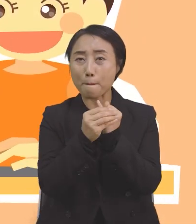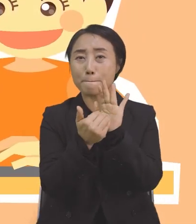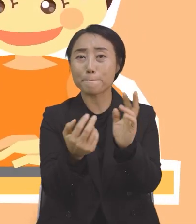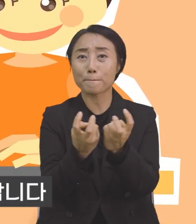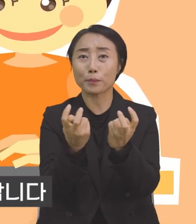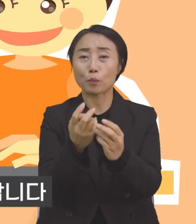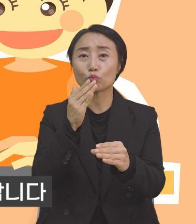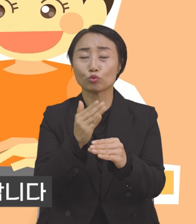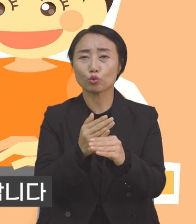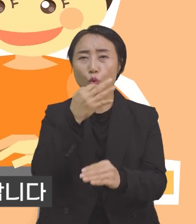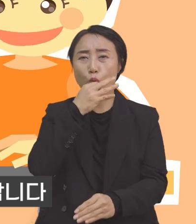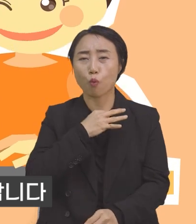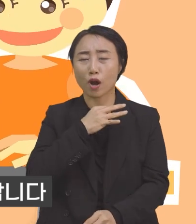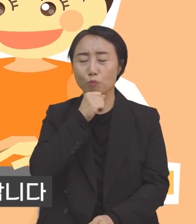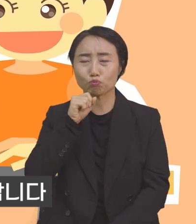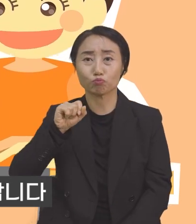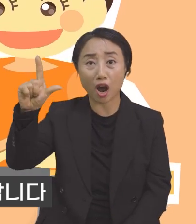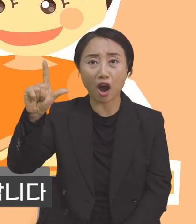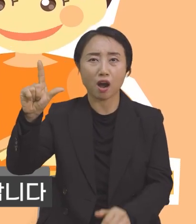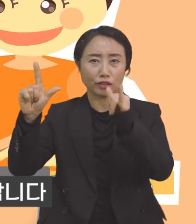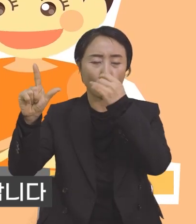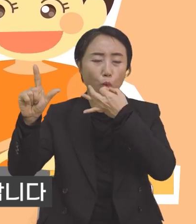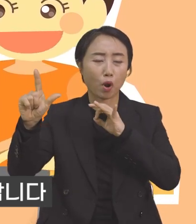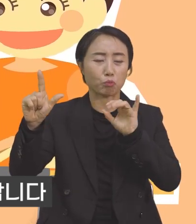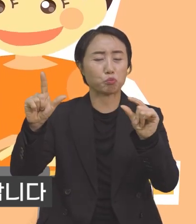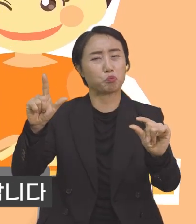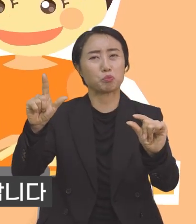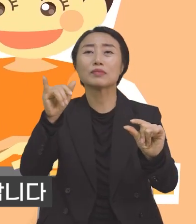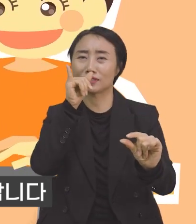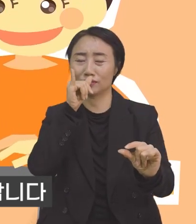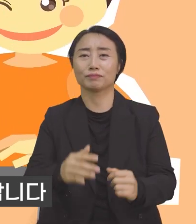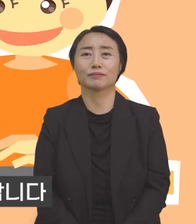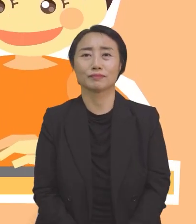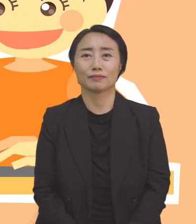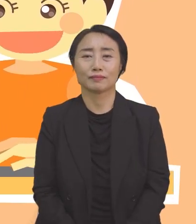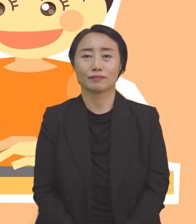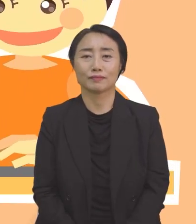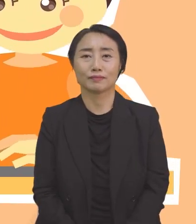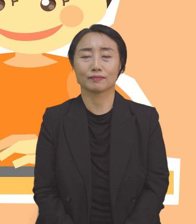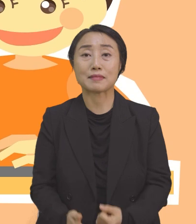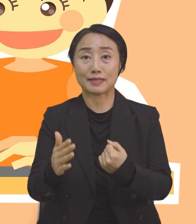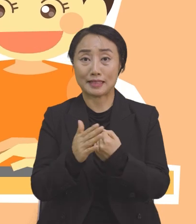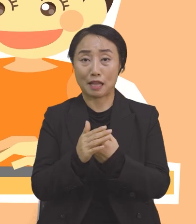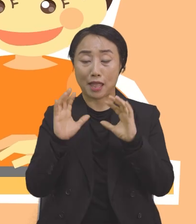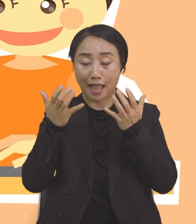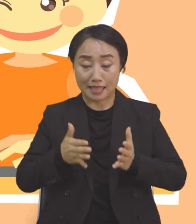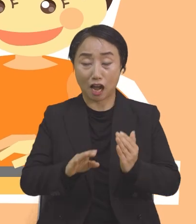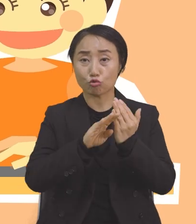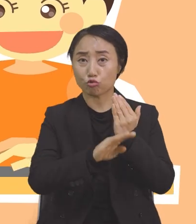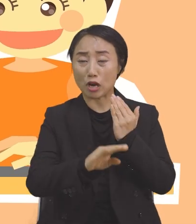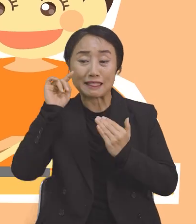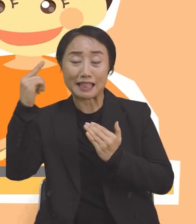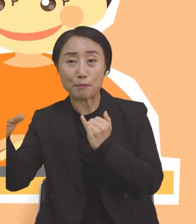피임법 중에는 피임 효과가 좋은 방법도 있지만 피임 효과가 낮은 방법도 존재합니다. 따라서 출산 후